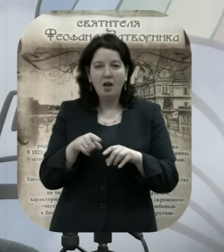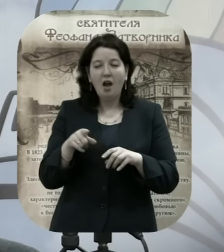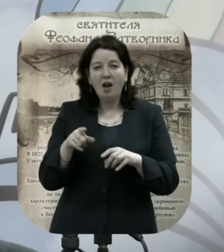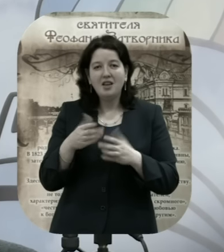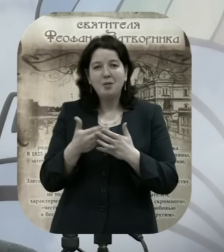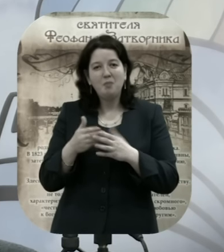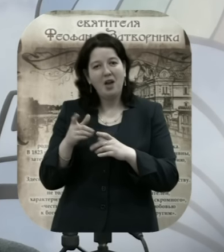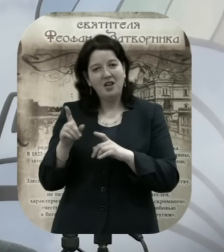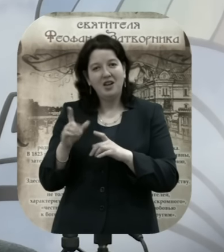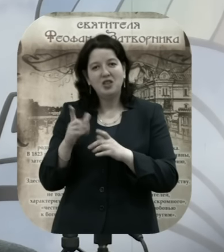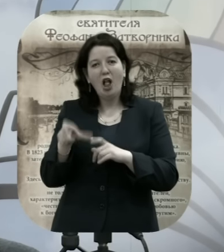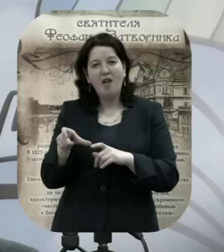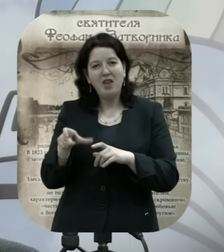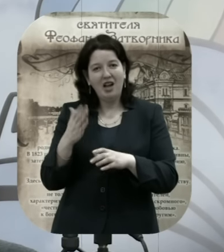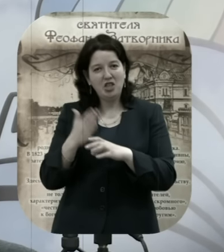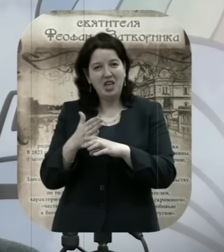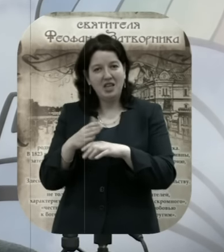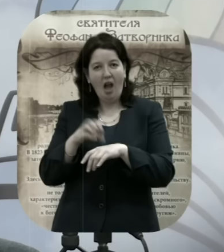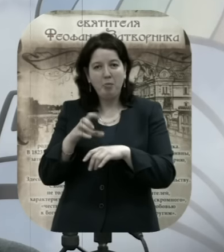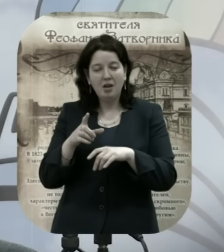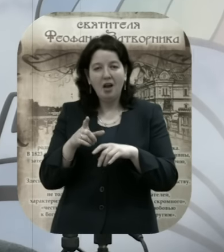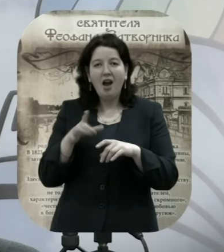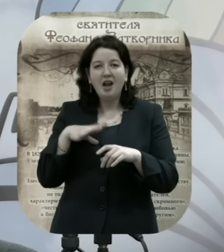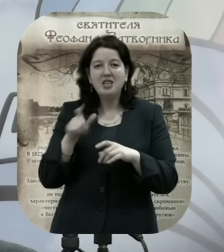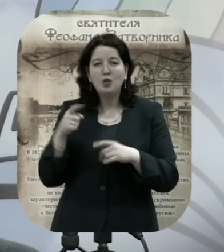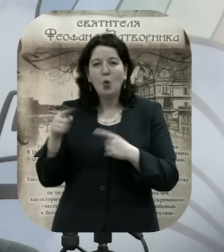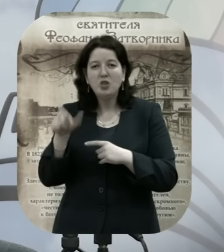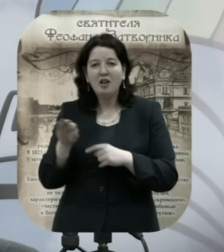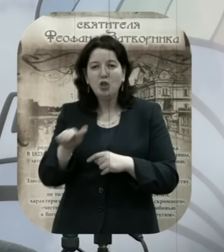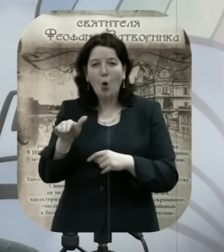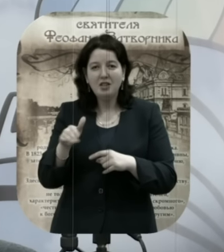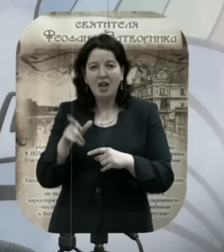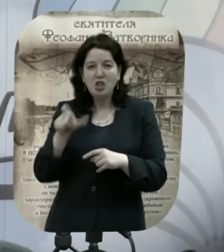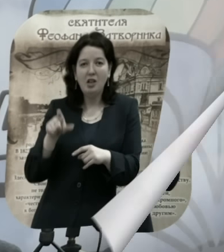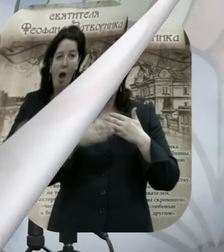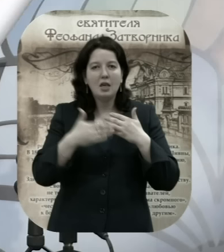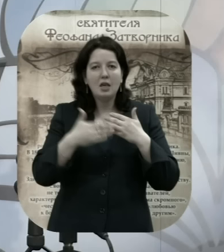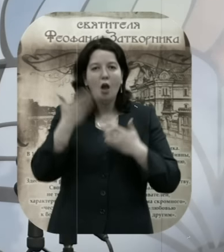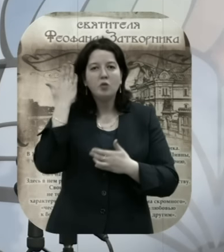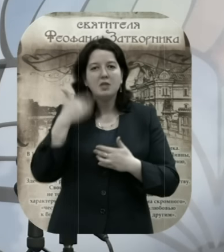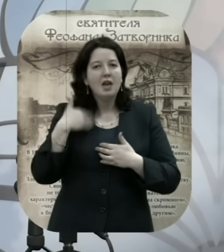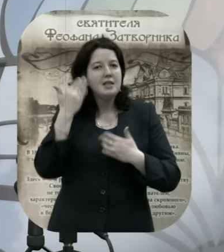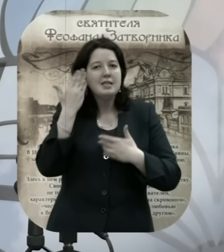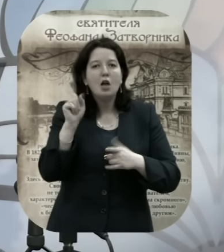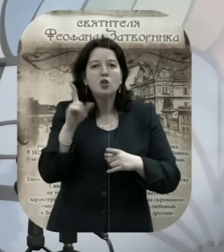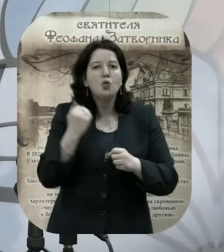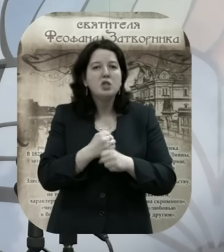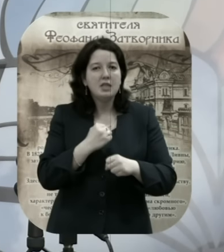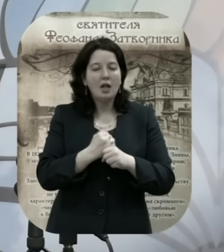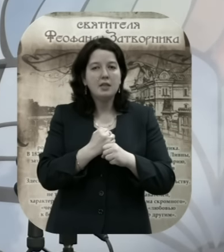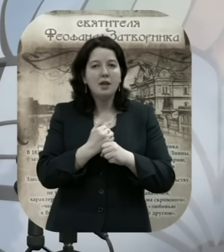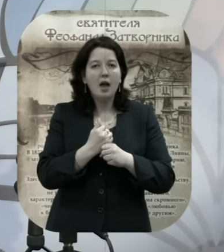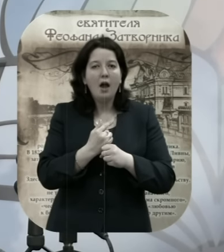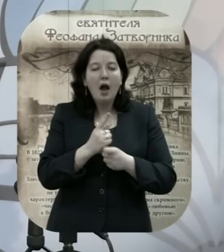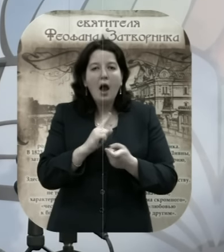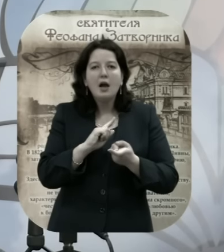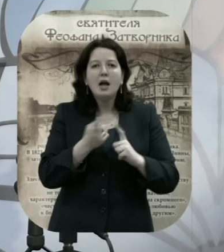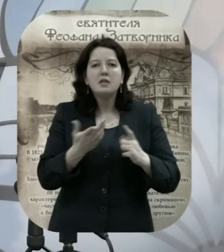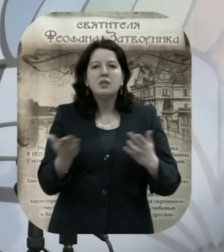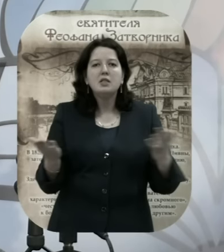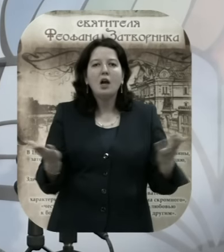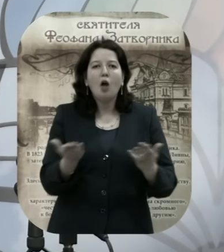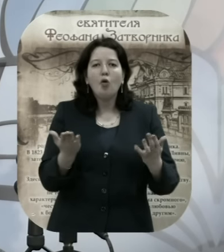его, потому что если человека затронуть, он подскакивает до потолка. Еще бы. Вы знаете, оказывается, какое